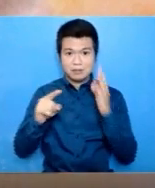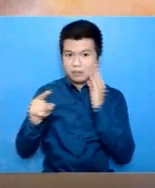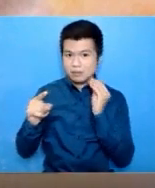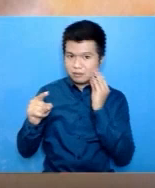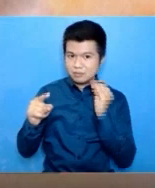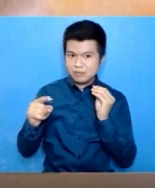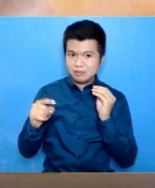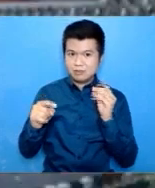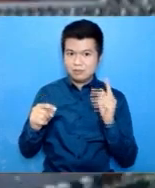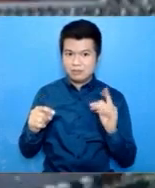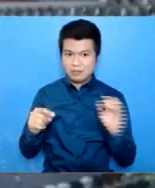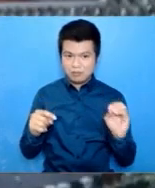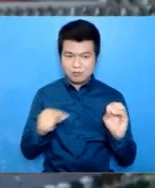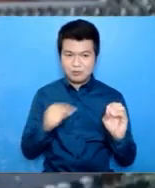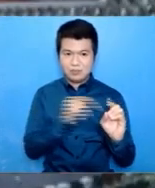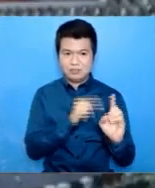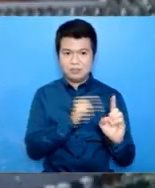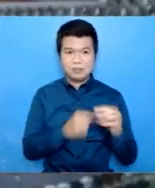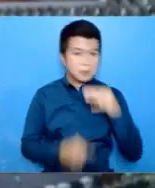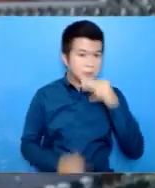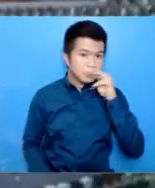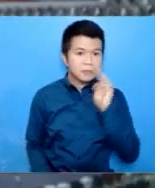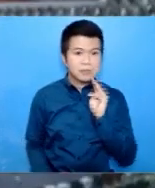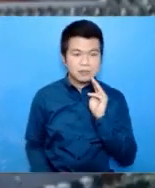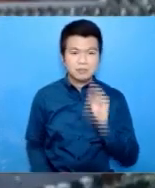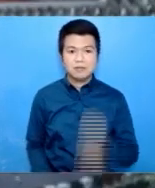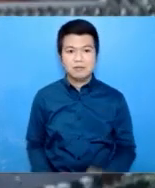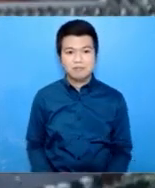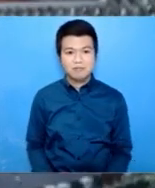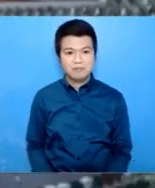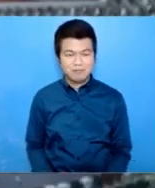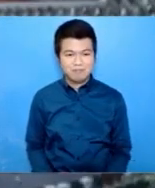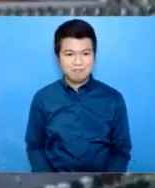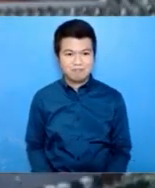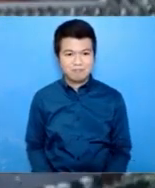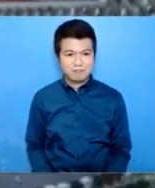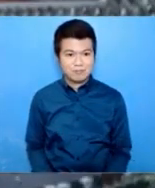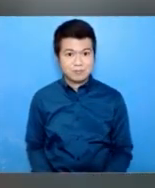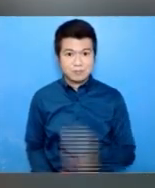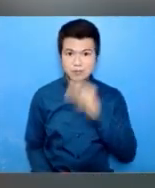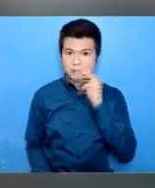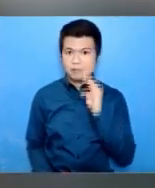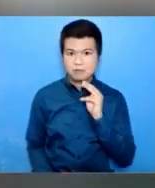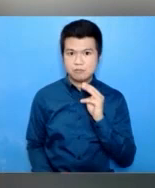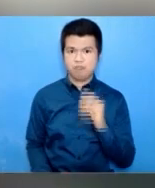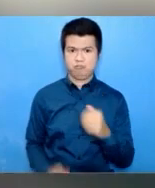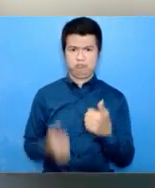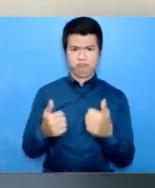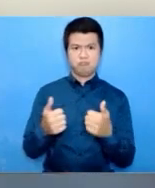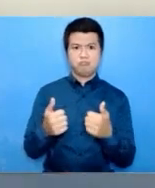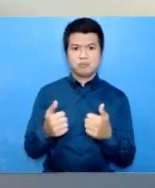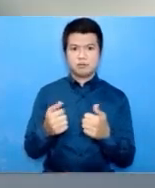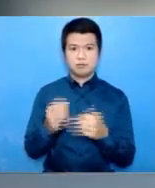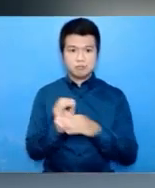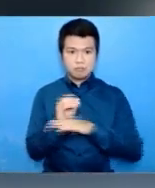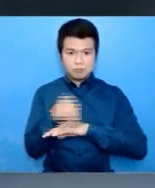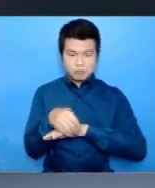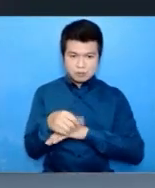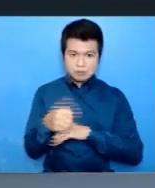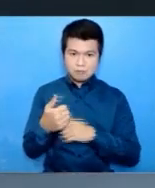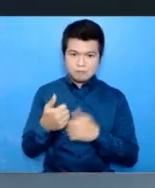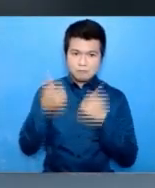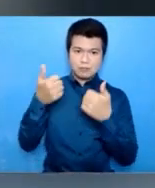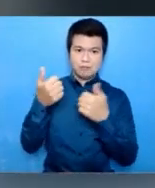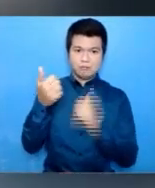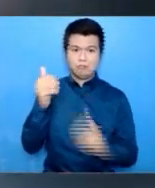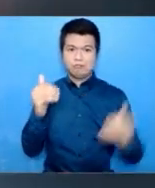si Pac-Man. It will be no surprise if Manny Pacquiao would dominate this fight. I expect it to be a one-sided affair,